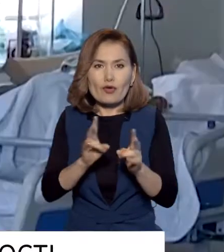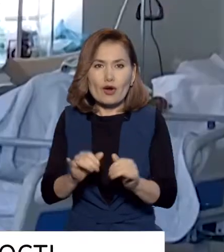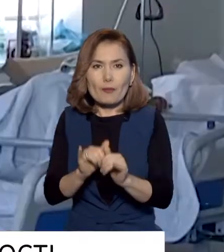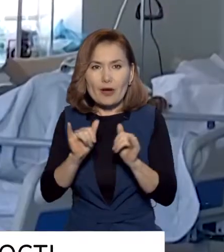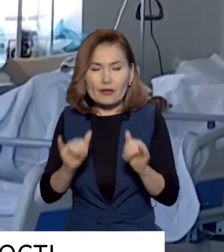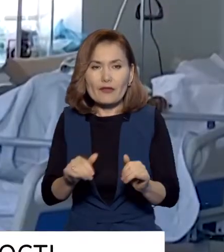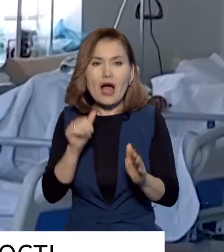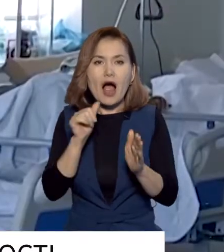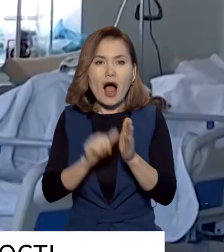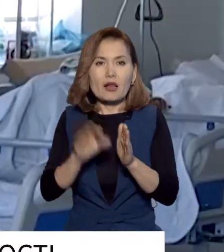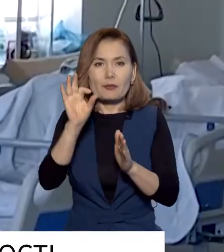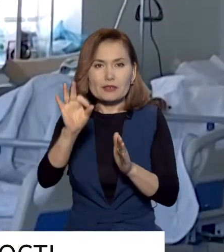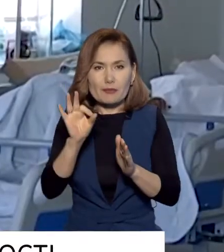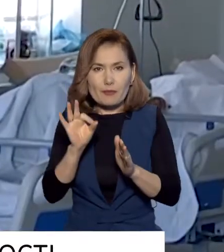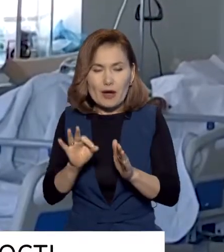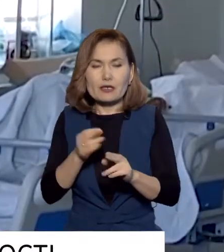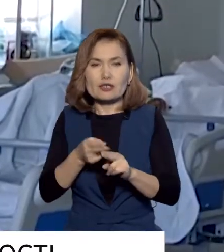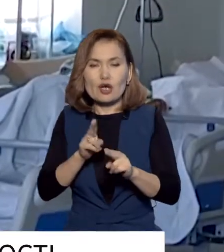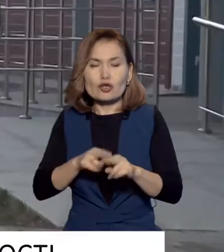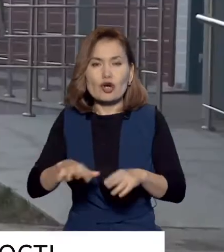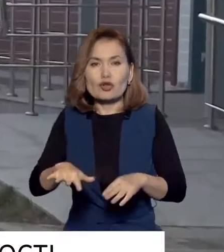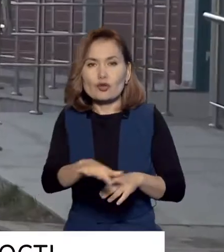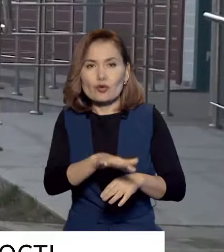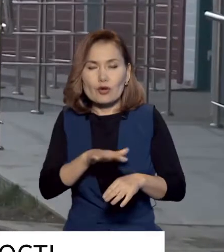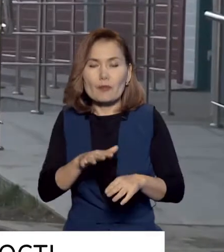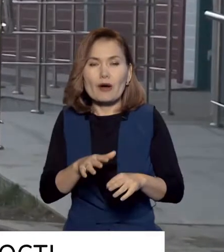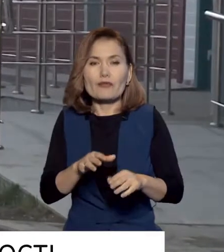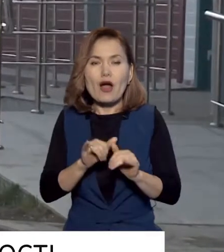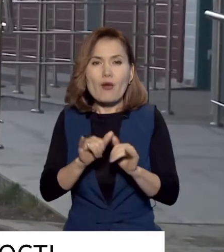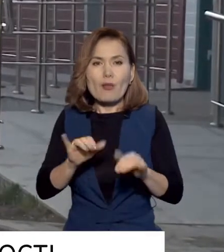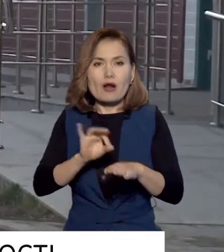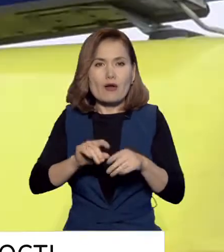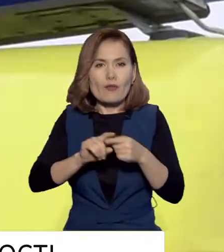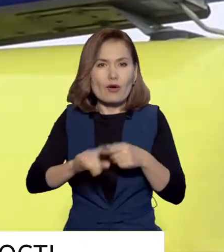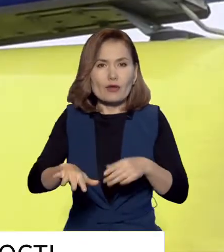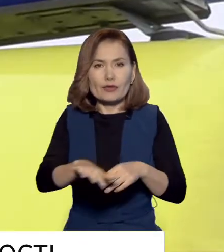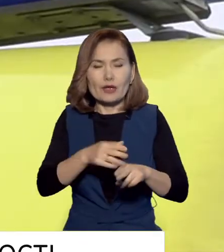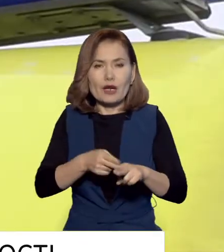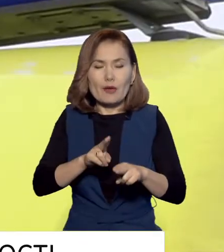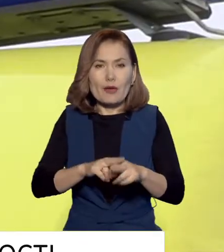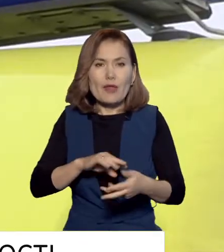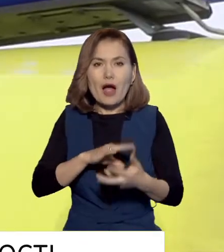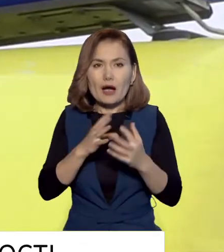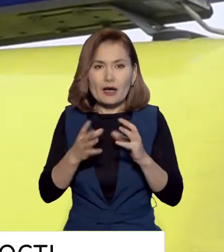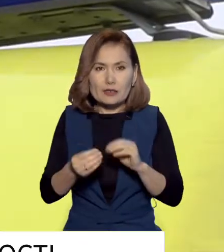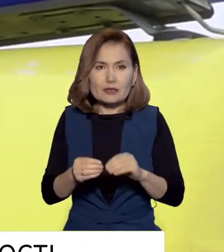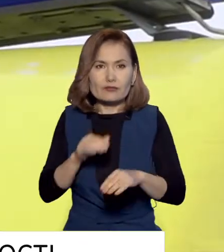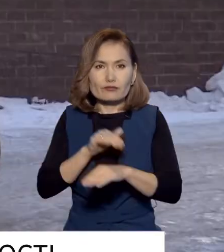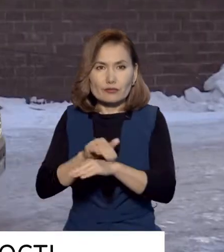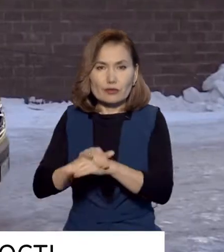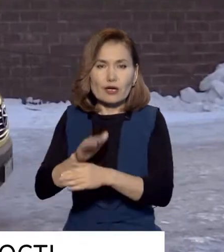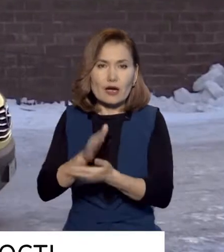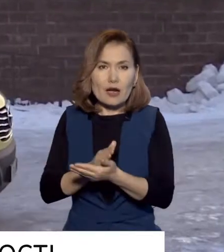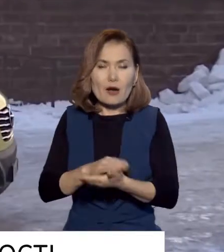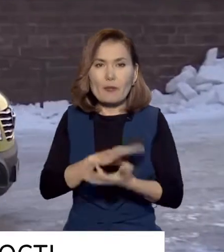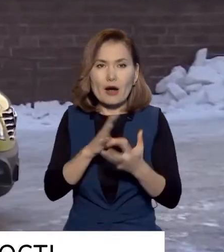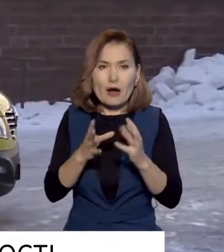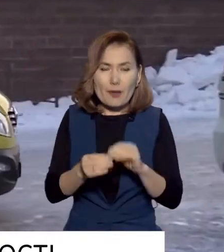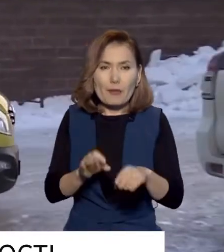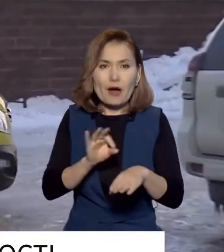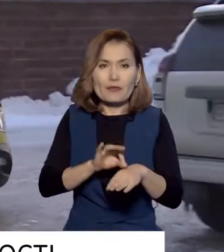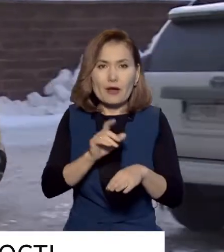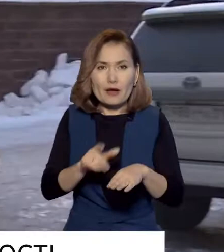шалдыққандардың 60%-дан астамы осы үш аймақта. Бірақ жаңа штам көп жағдайда жеңіл және симптомсыз өтеді. Ауырғандардың дені,